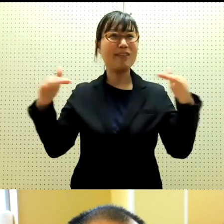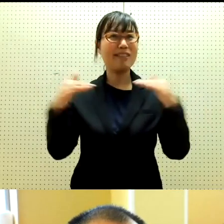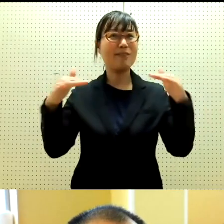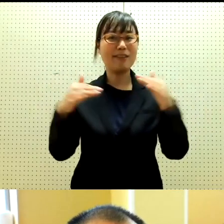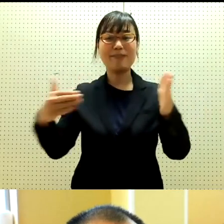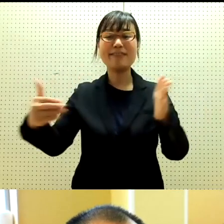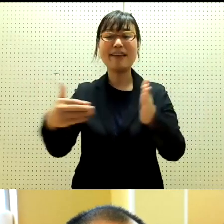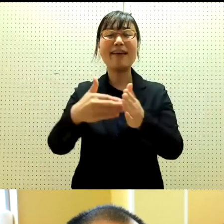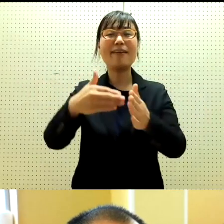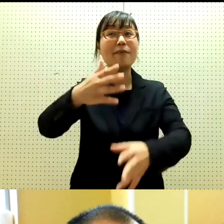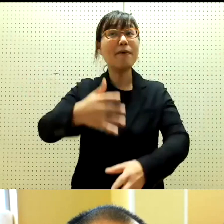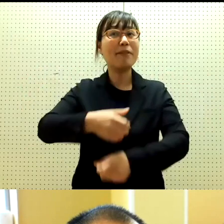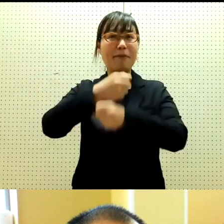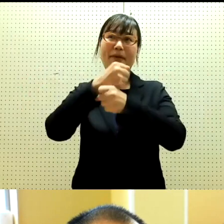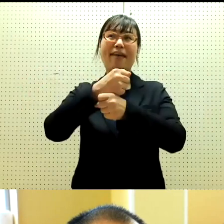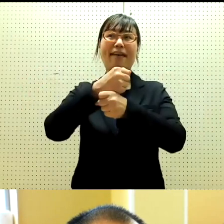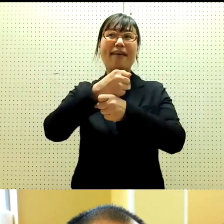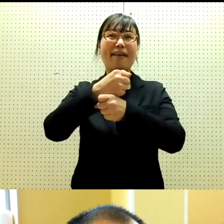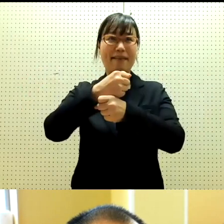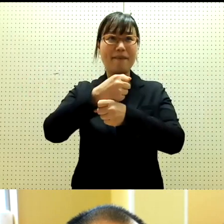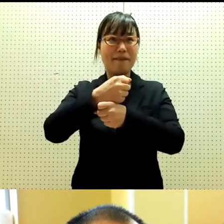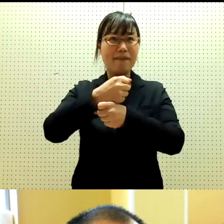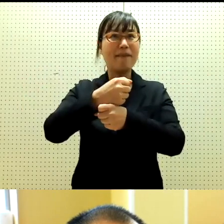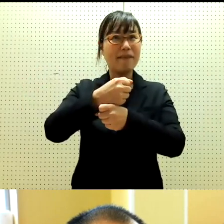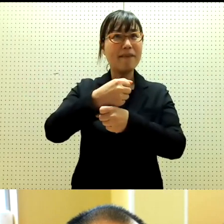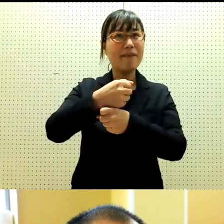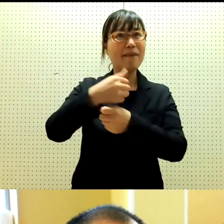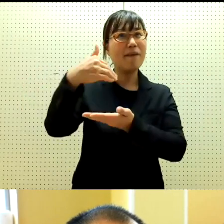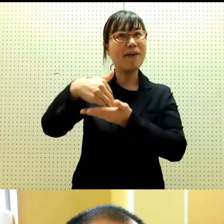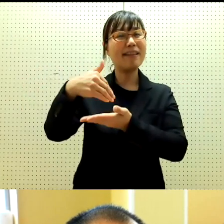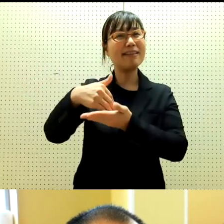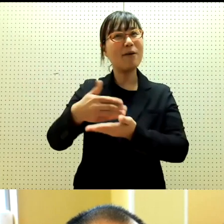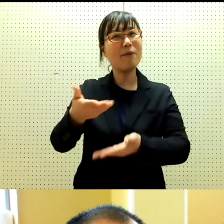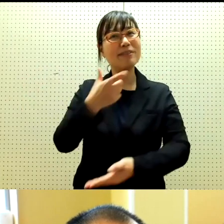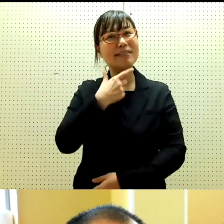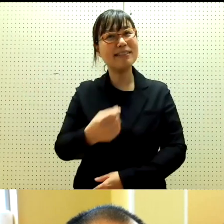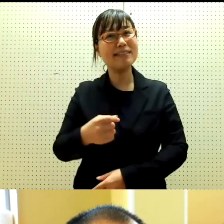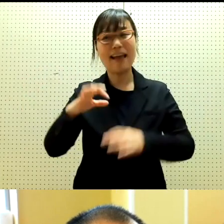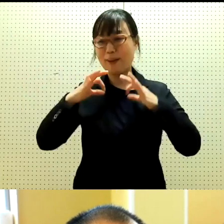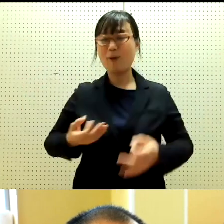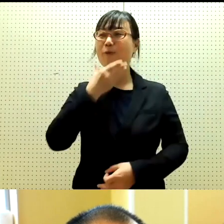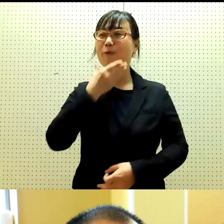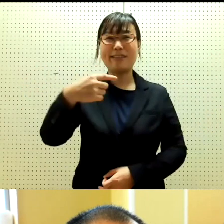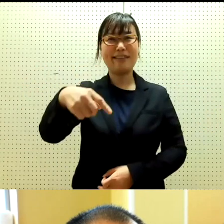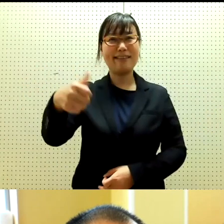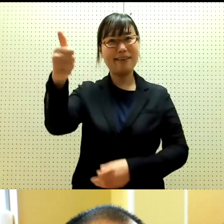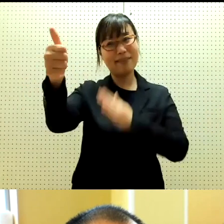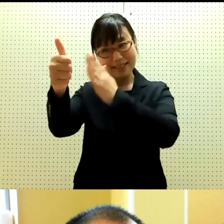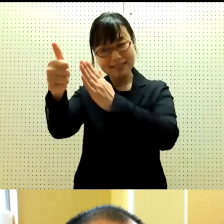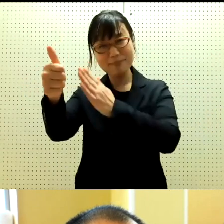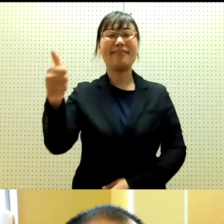ですね、豊久先生からお話しいただきたいと思います。それでは、はい、豊久先生よろしくお願いいたします。 はい、なん